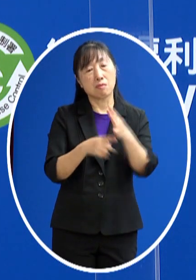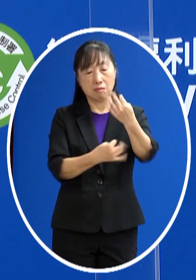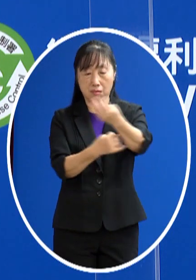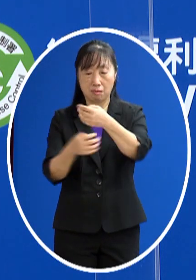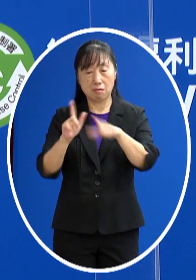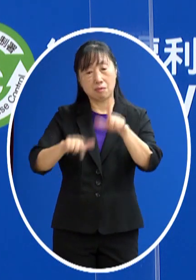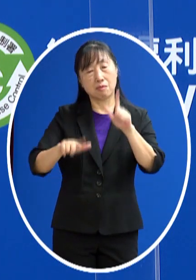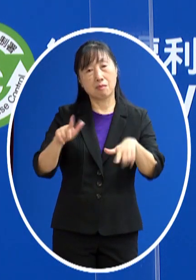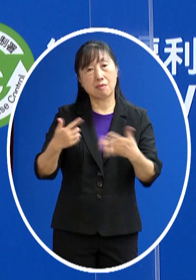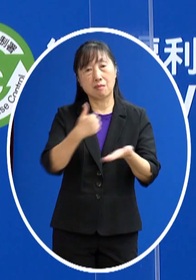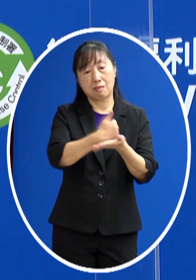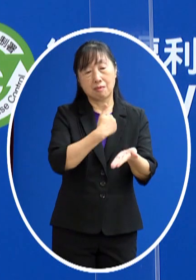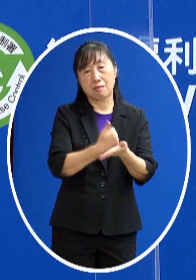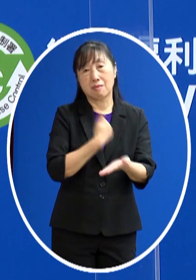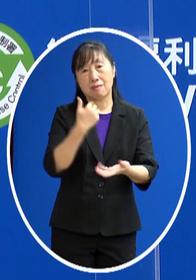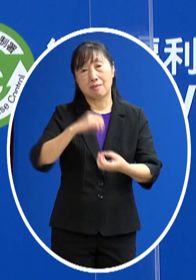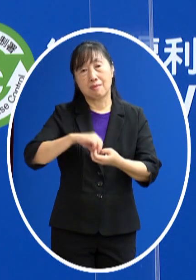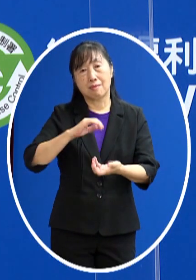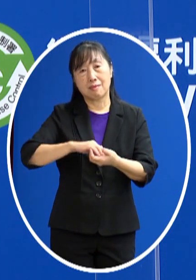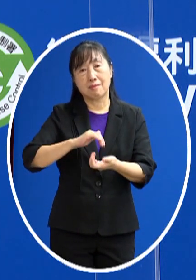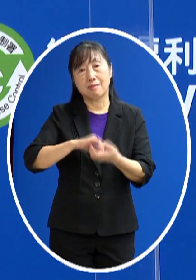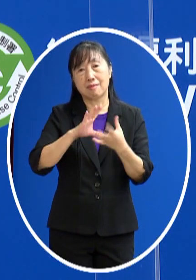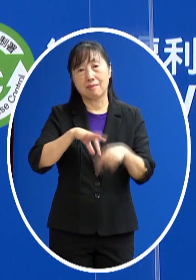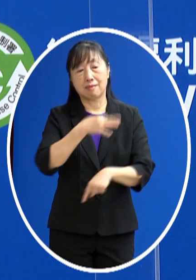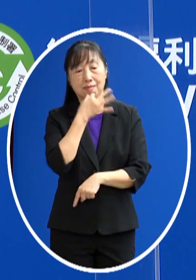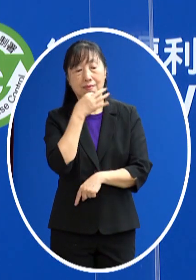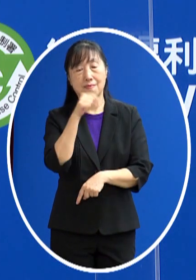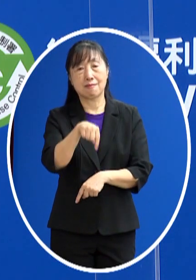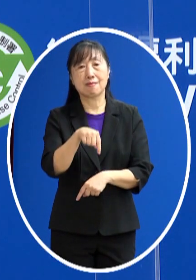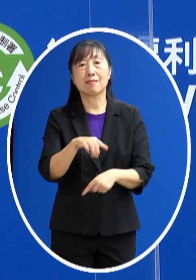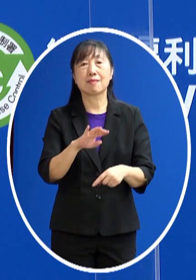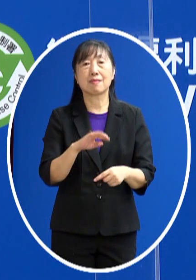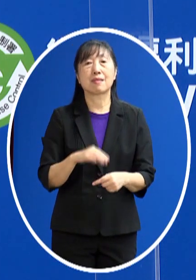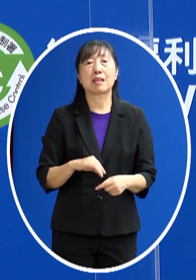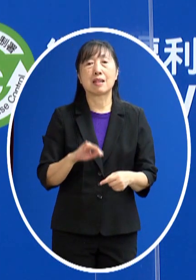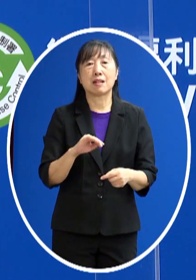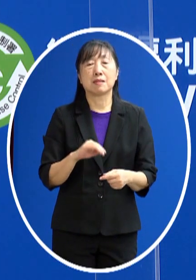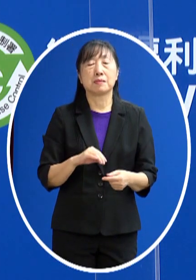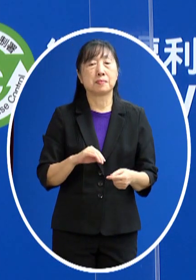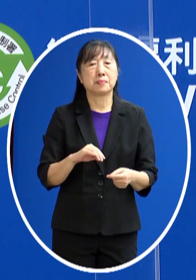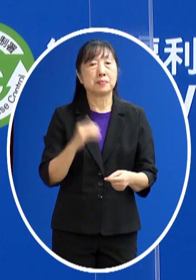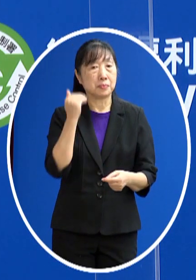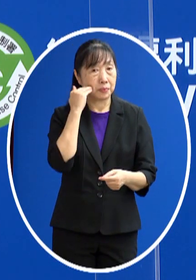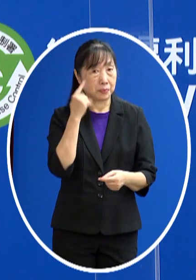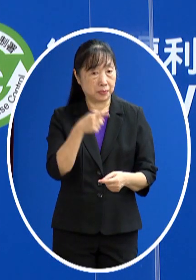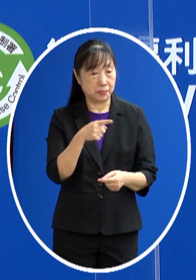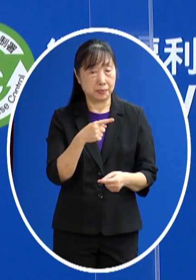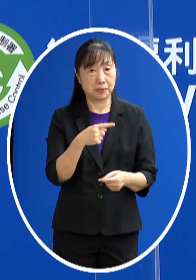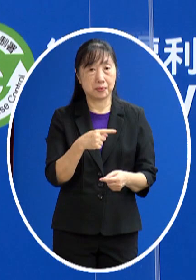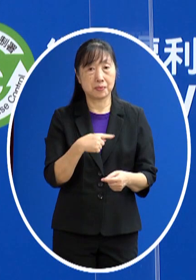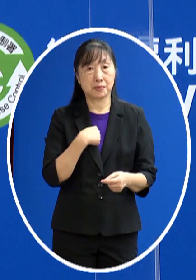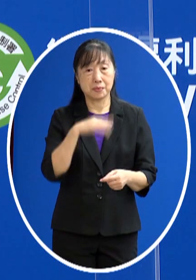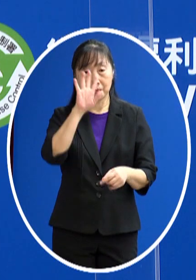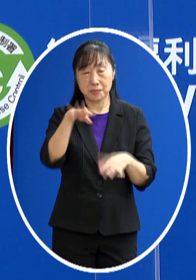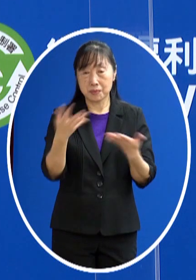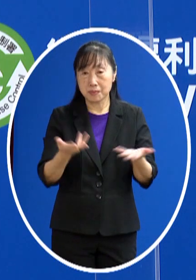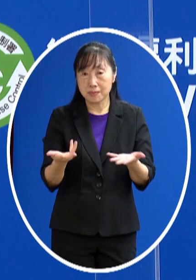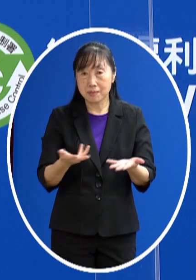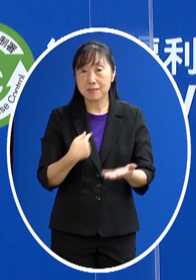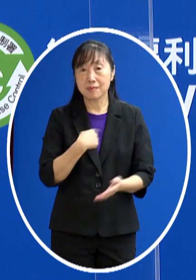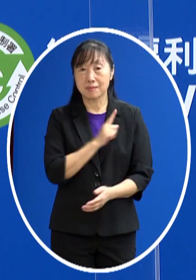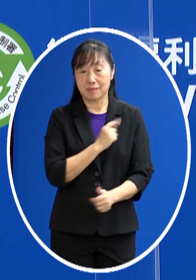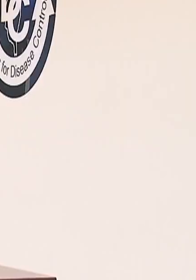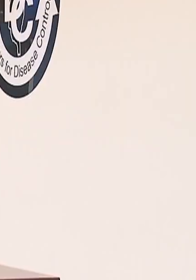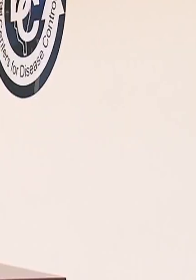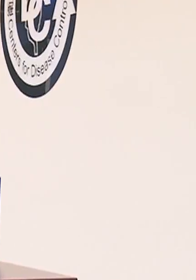当然是对我们来讲是一个隐忧。那不过呢，我们还是要把持，就是说如果能够超支在我的事情，那我们就一定要